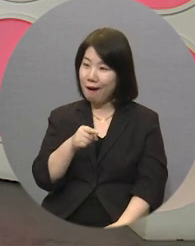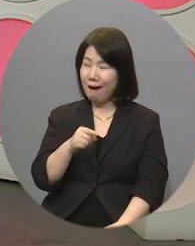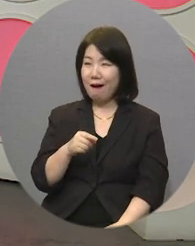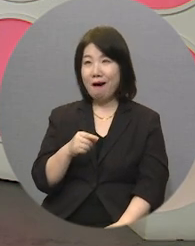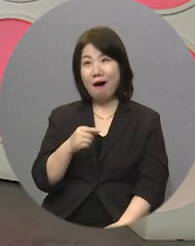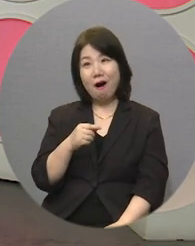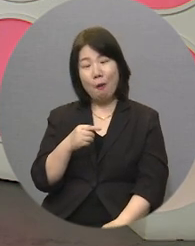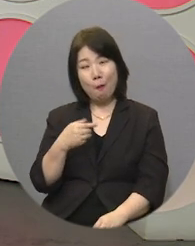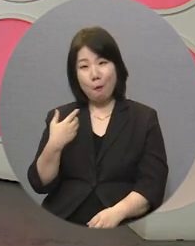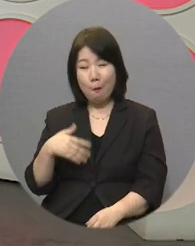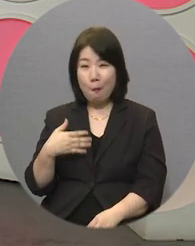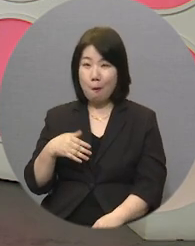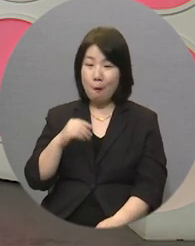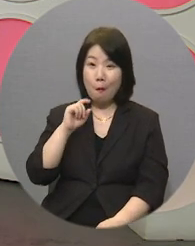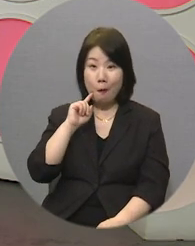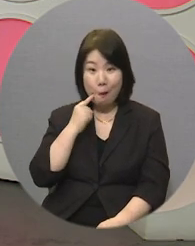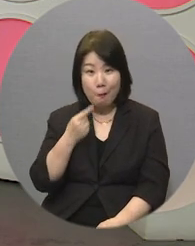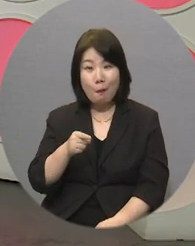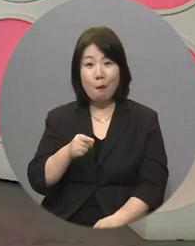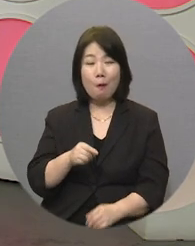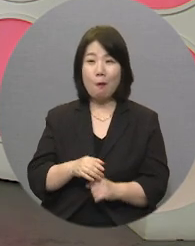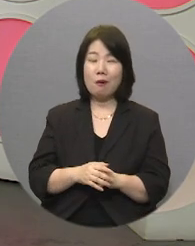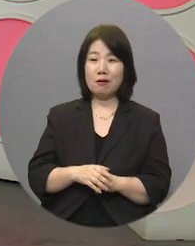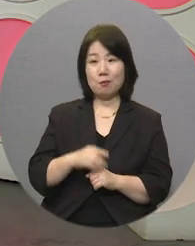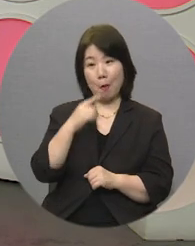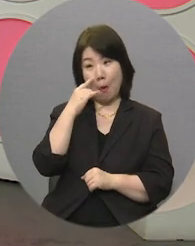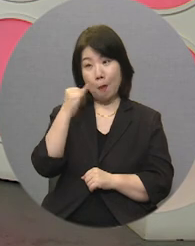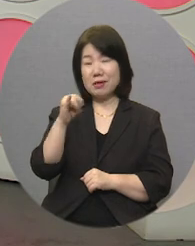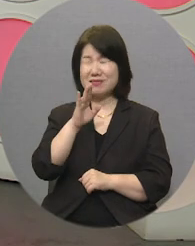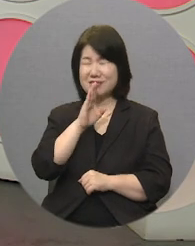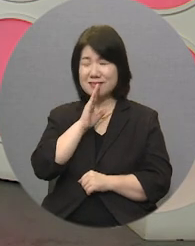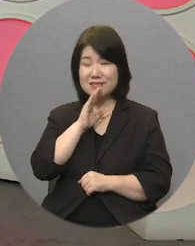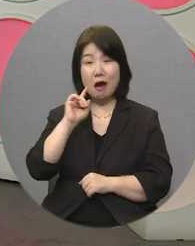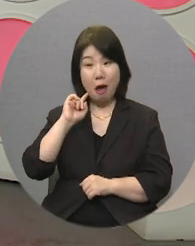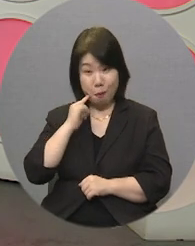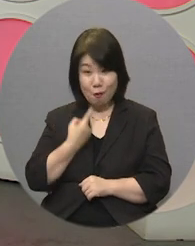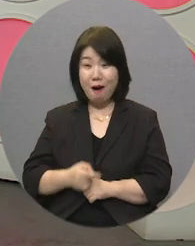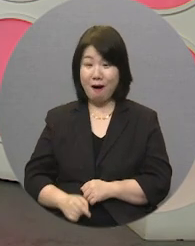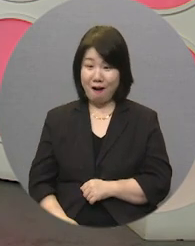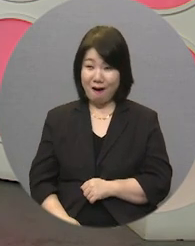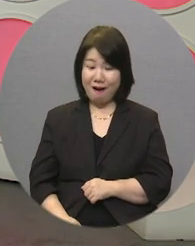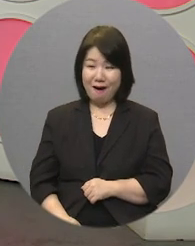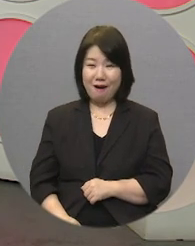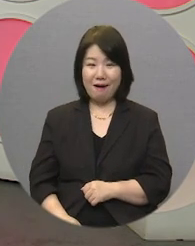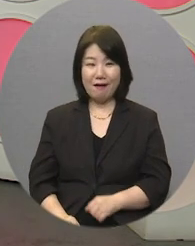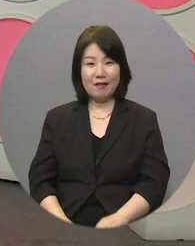뺏겼습니다. 와, 우리 엄마 진짜 예쁘다.